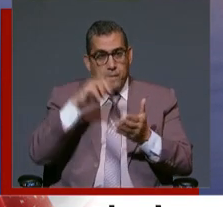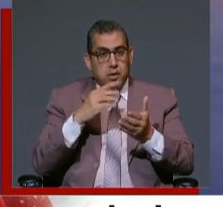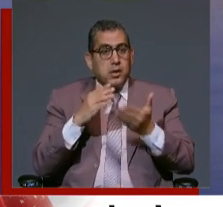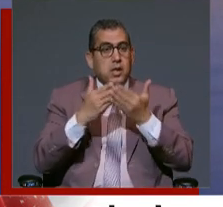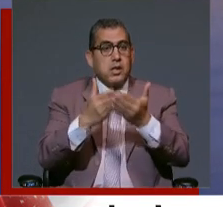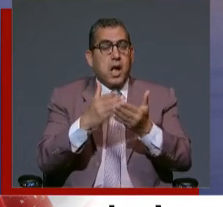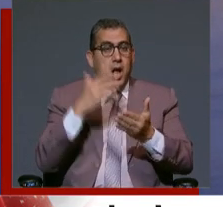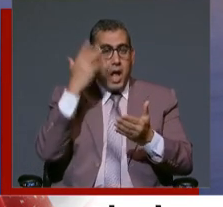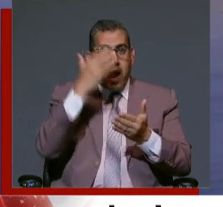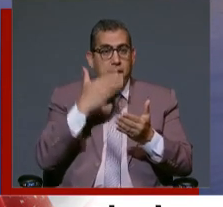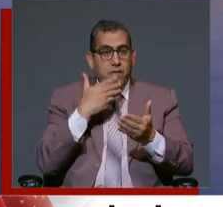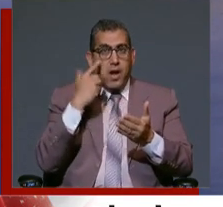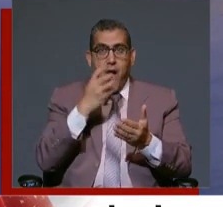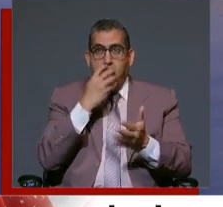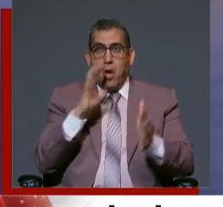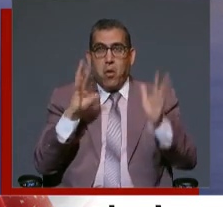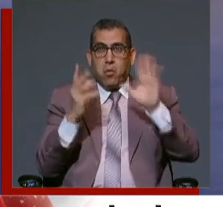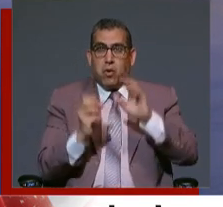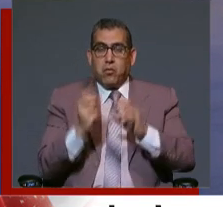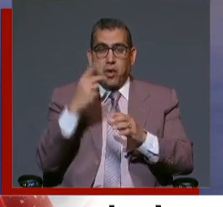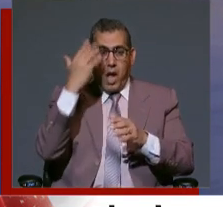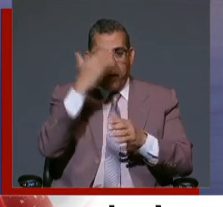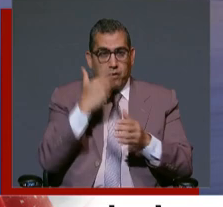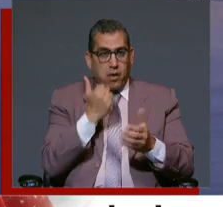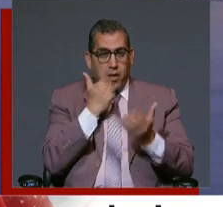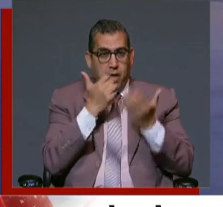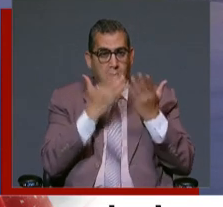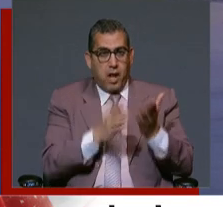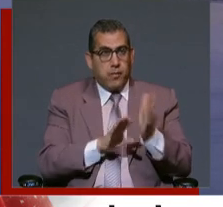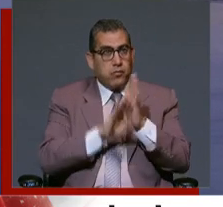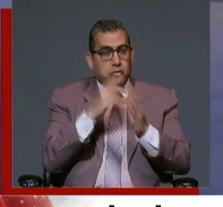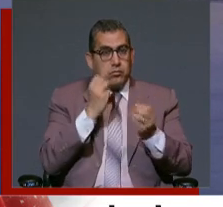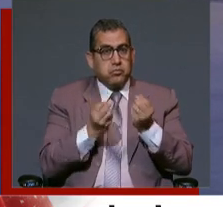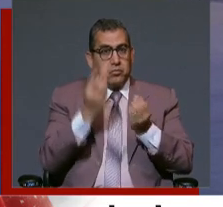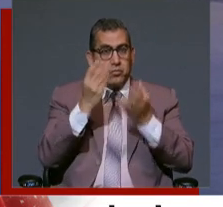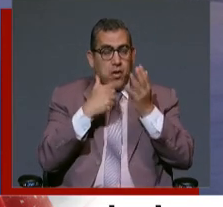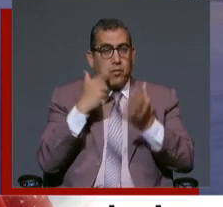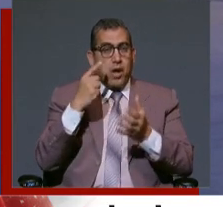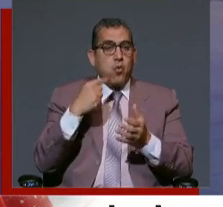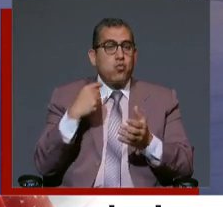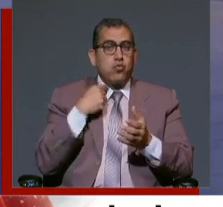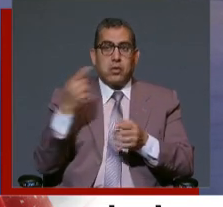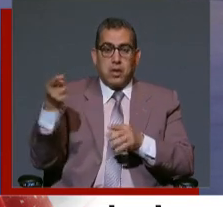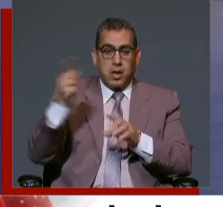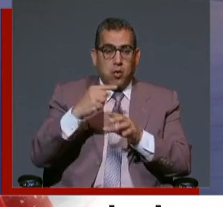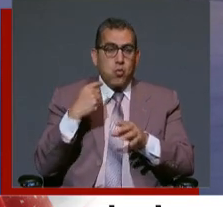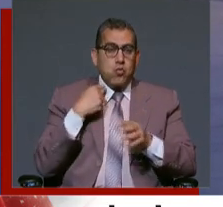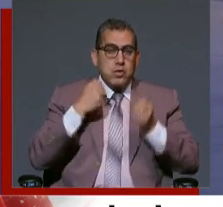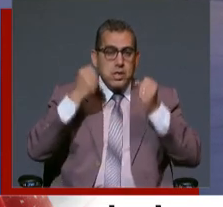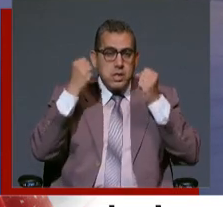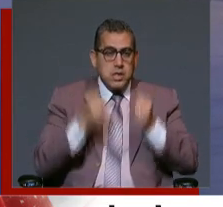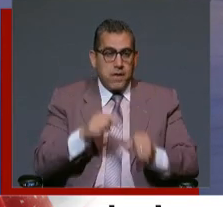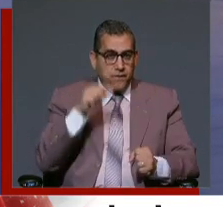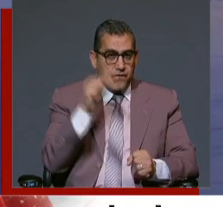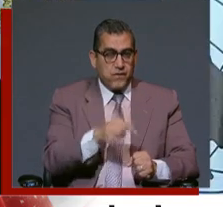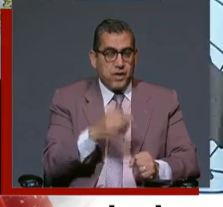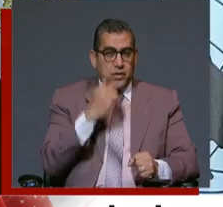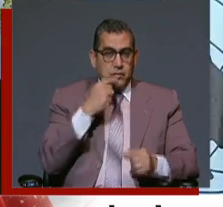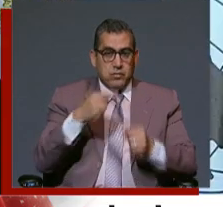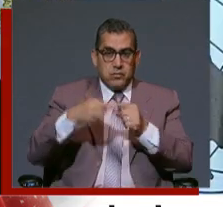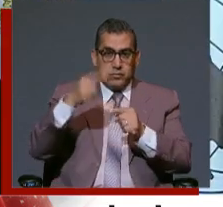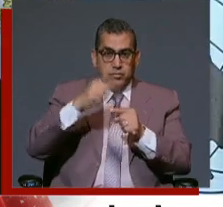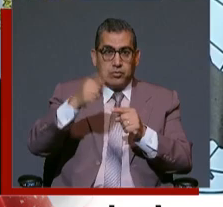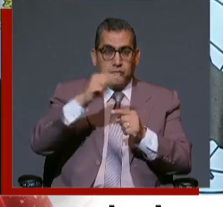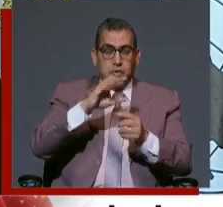بأقل نسب من الانبعاثات عالمياً، إلا أن القارة تتحمل أعباء كبيراً من